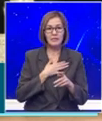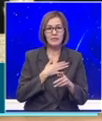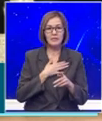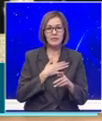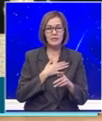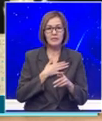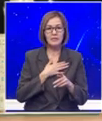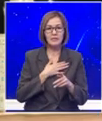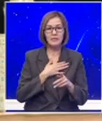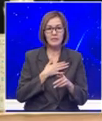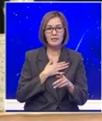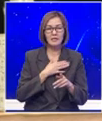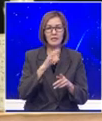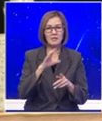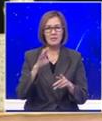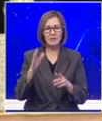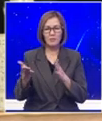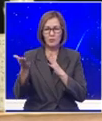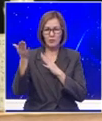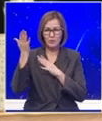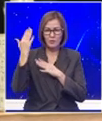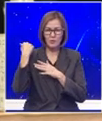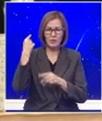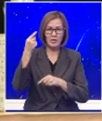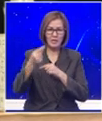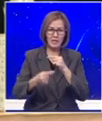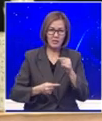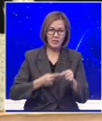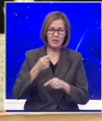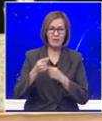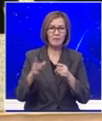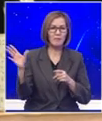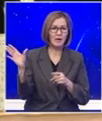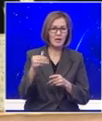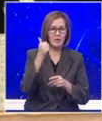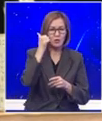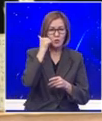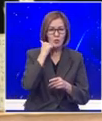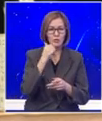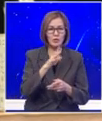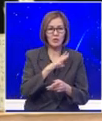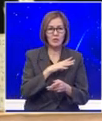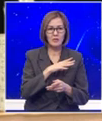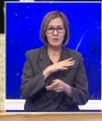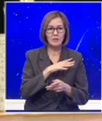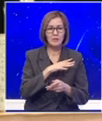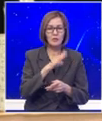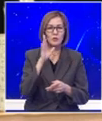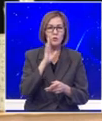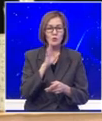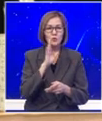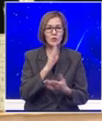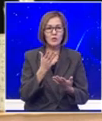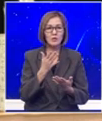алғалы бері Совет үкіметінен соғылған инфраструктуралардың тозуы. Оны көріп жатырмыз, судың